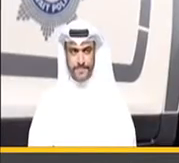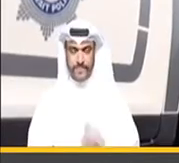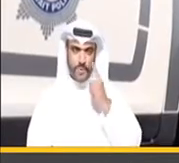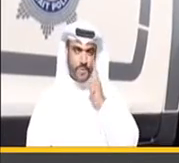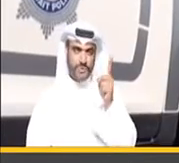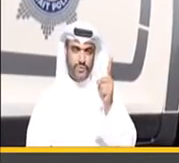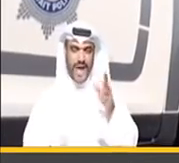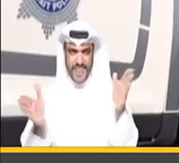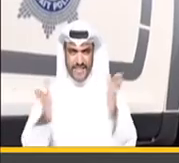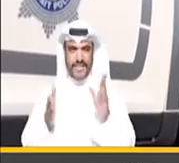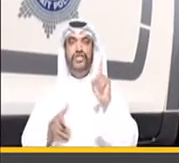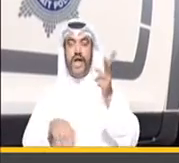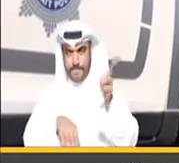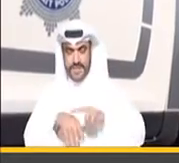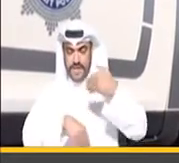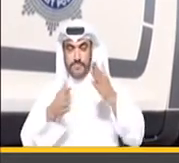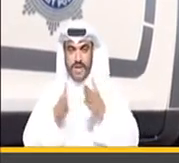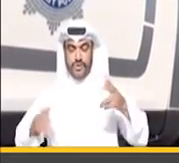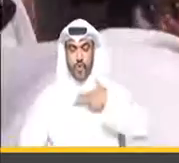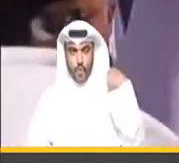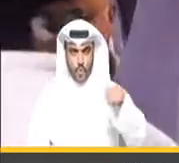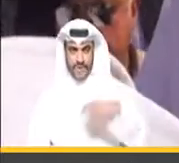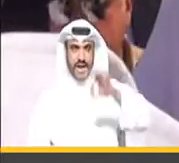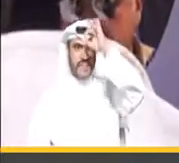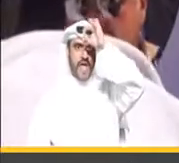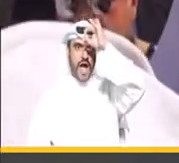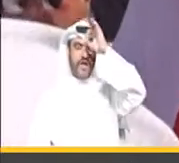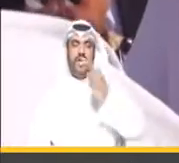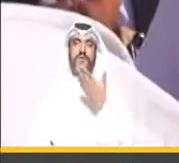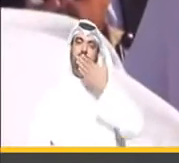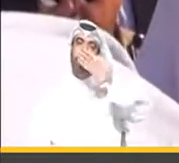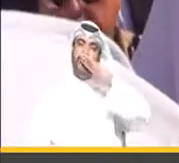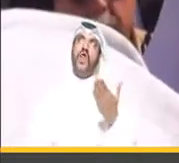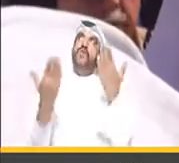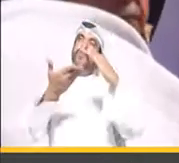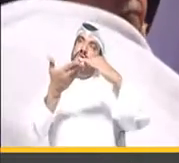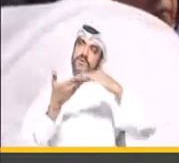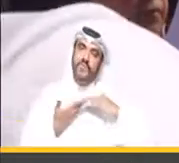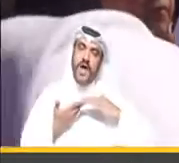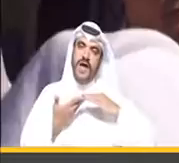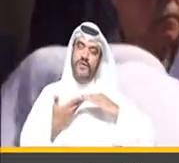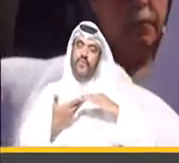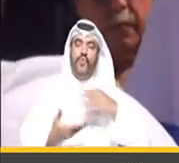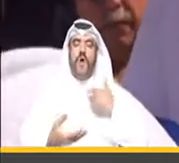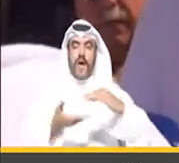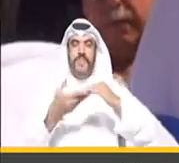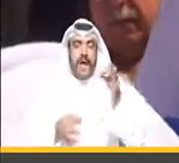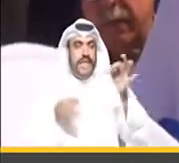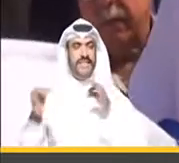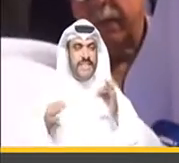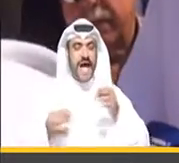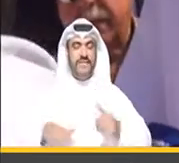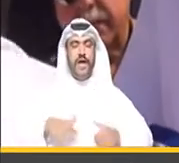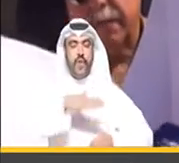لعملت فيما بعد. وزارة الداخلية دائما بفضل رب العالمين وبدعم السياسة،